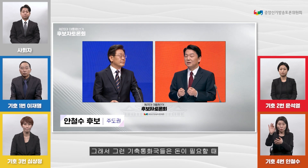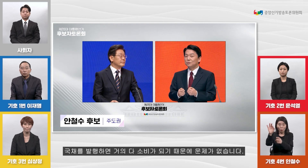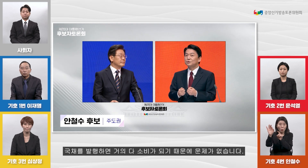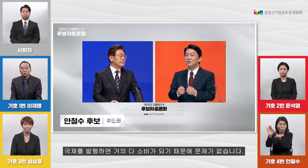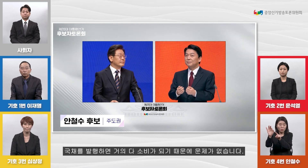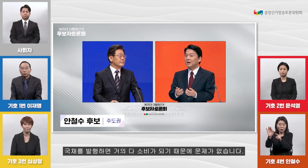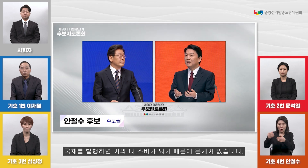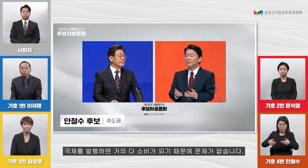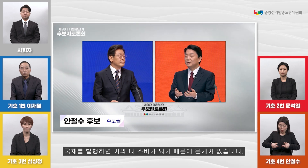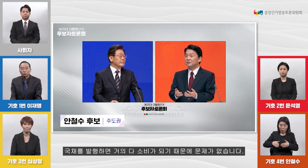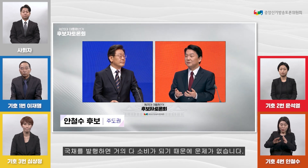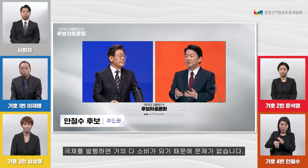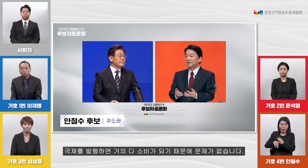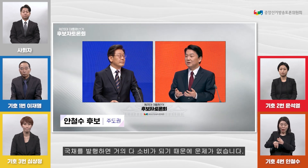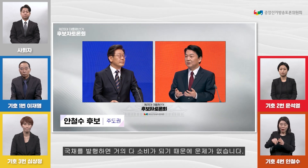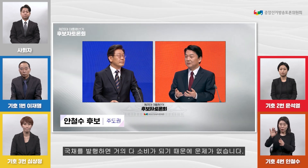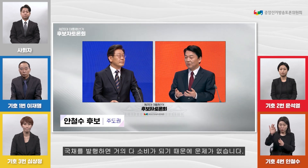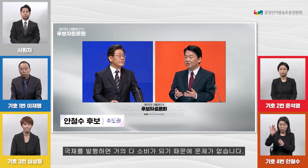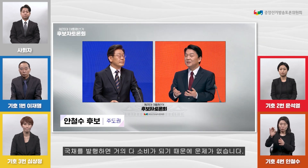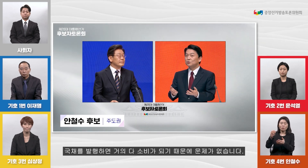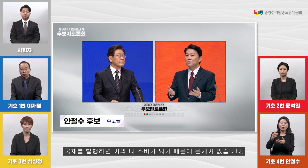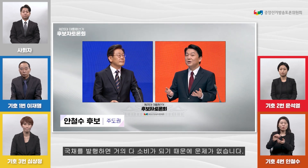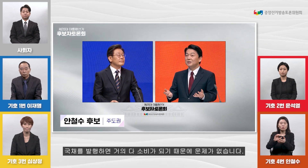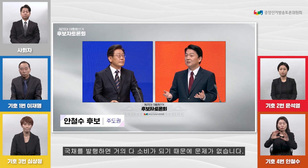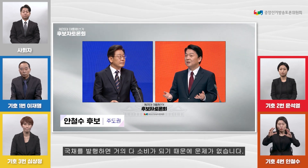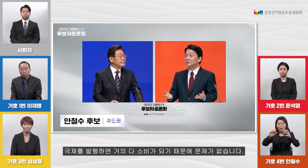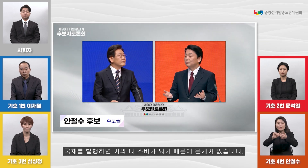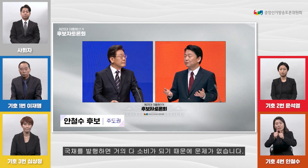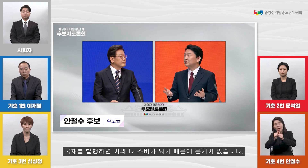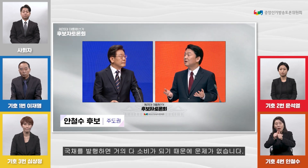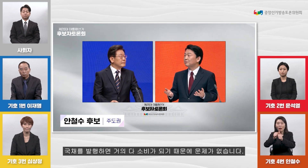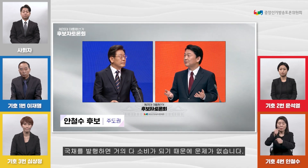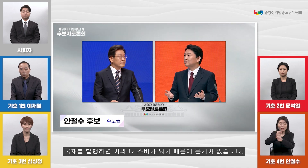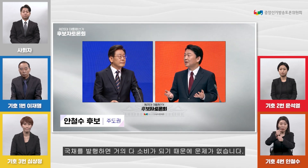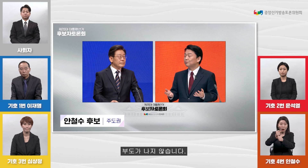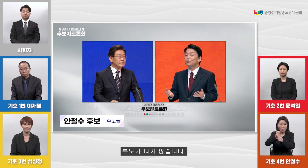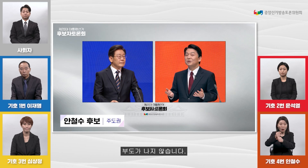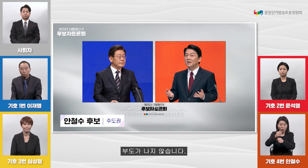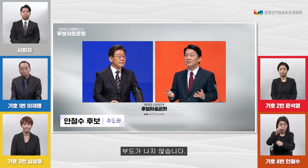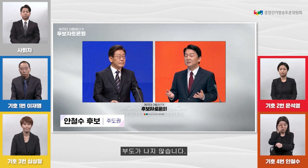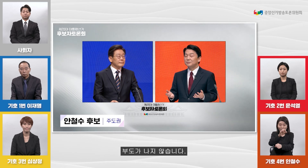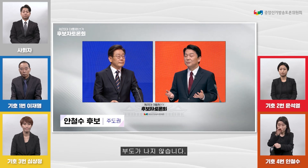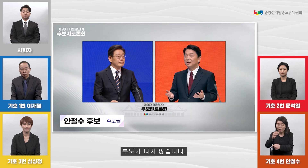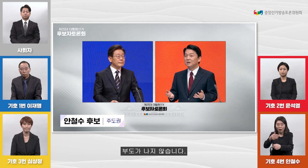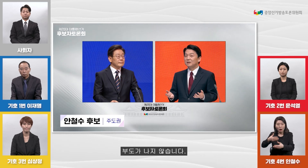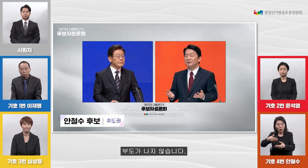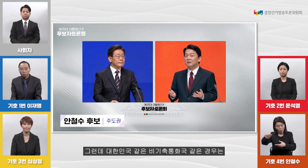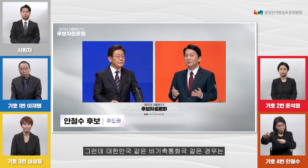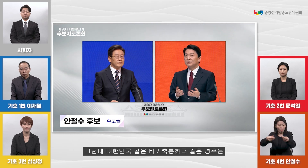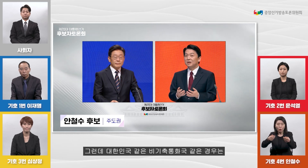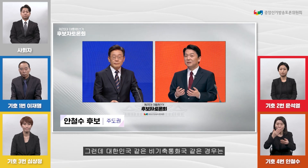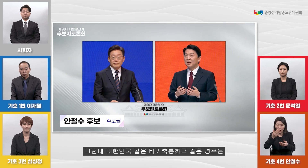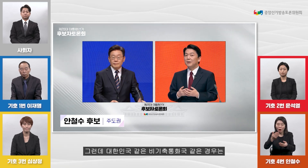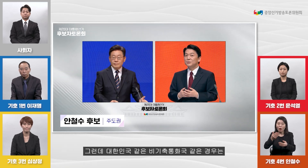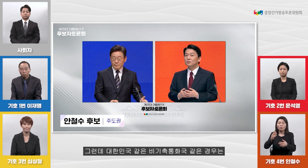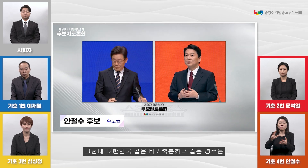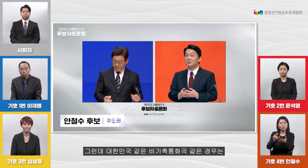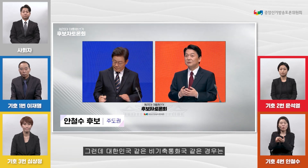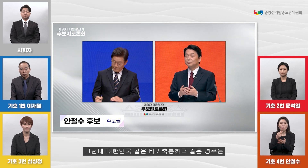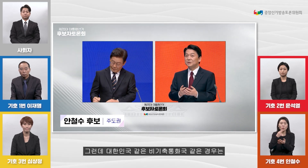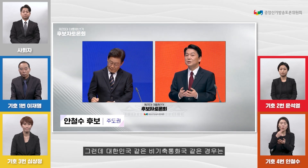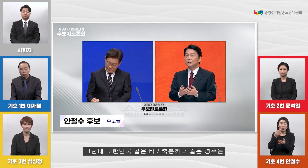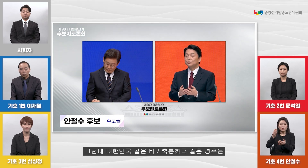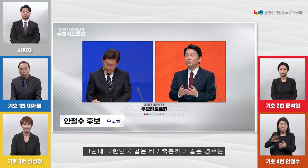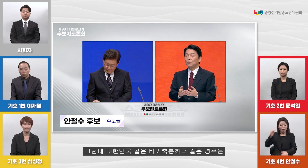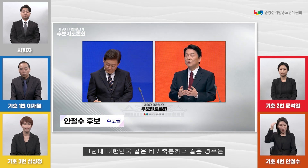때 국채를 발행하면 거의 다 소비가 되기 때문에 문제가 없습니다. 부도가 나지 않습니다. 그런데 대한민국